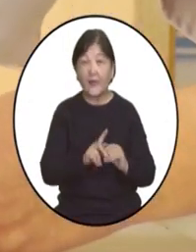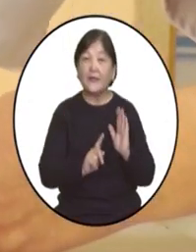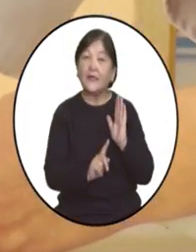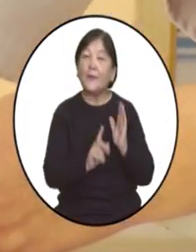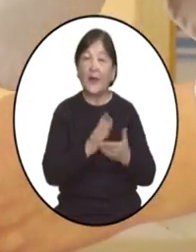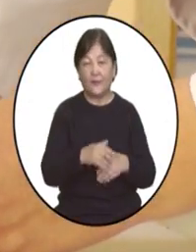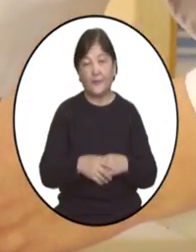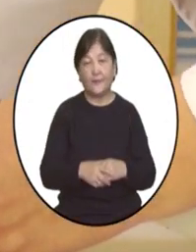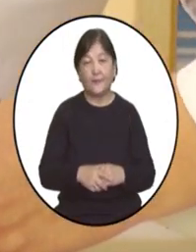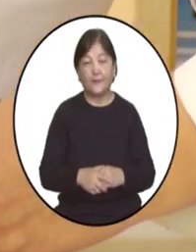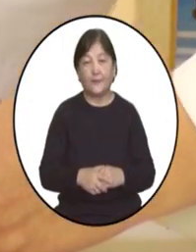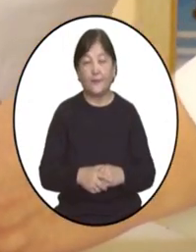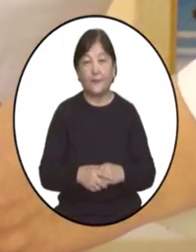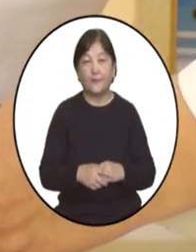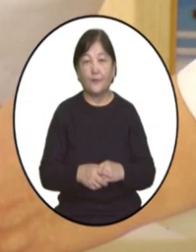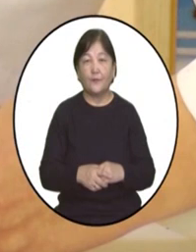байна. 1.